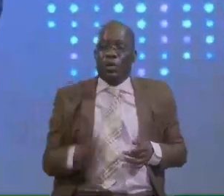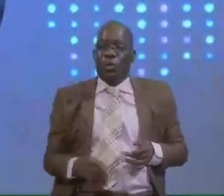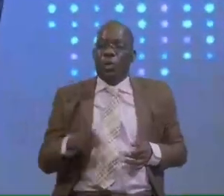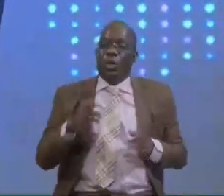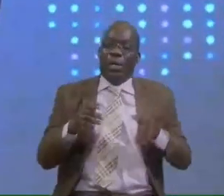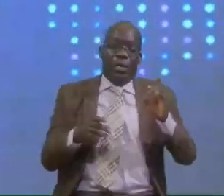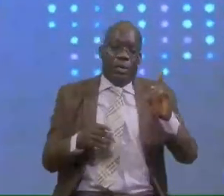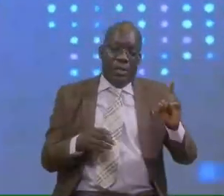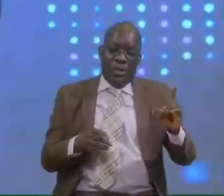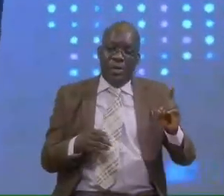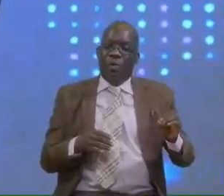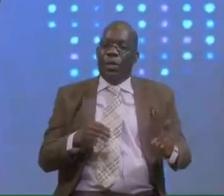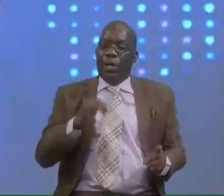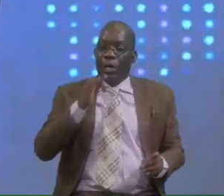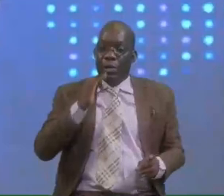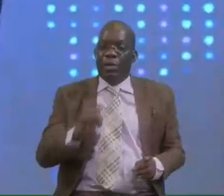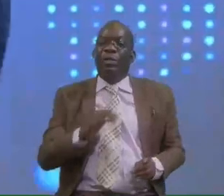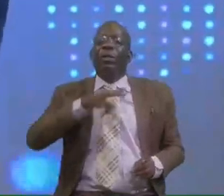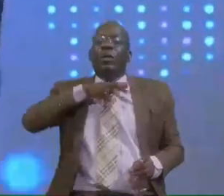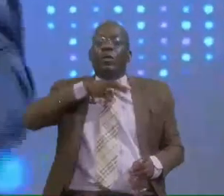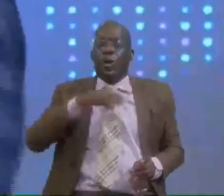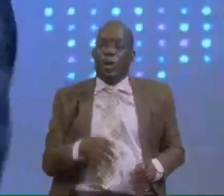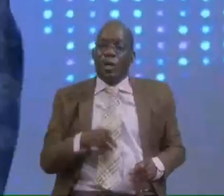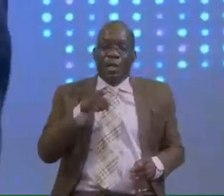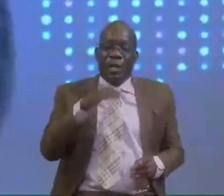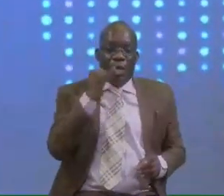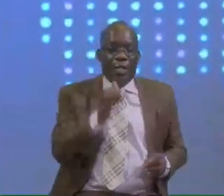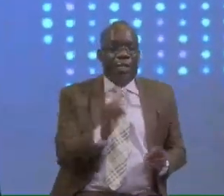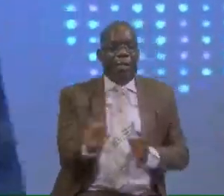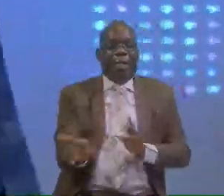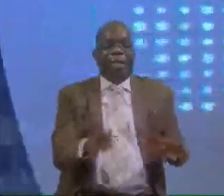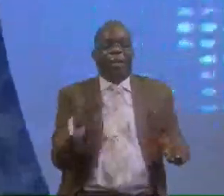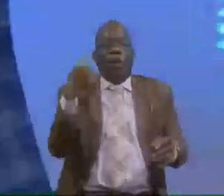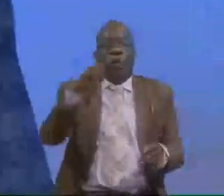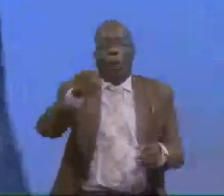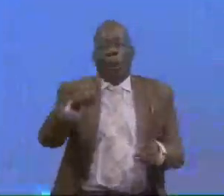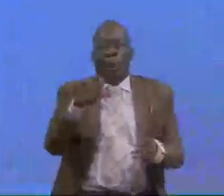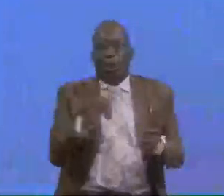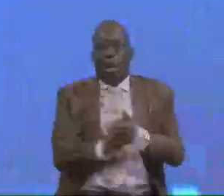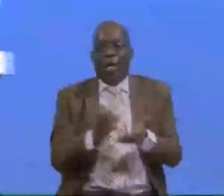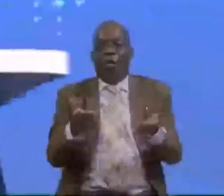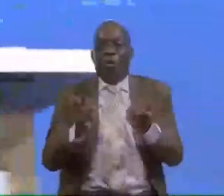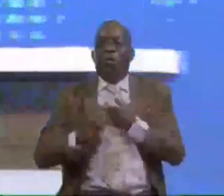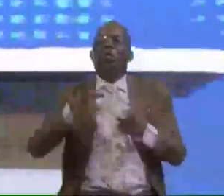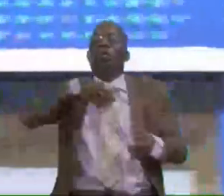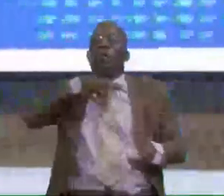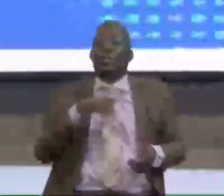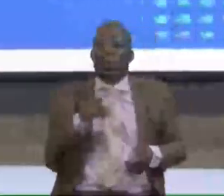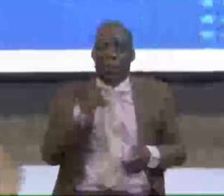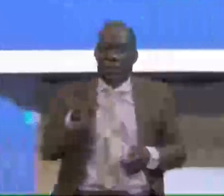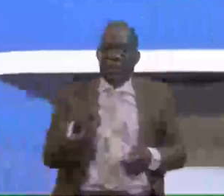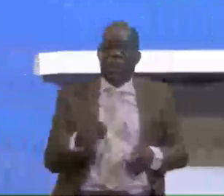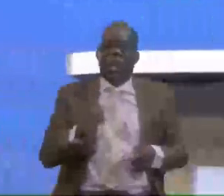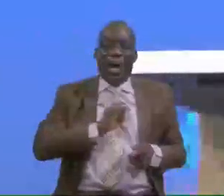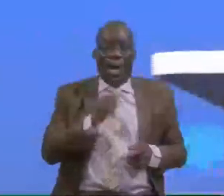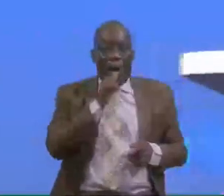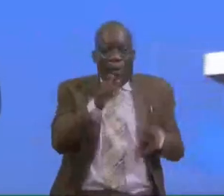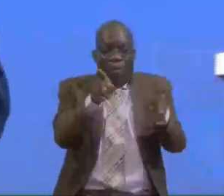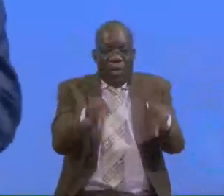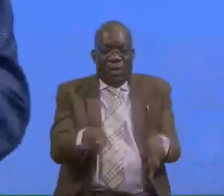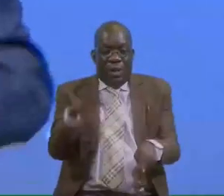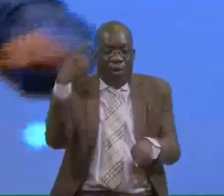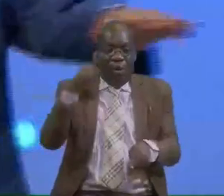disponible pour quiconque veut le souiller ou la souiller. et dit, ah, je suis candidat pour la souillure.